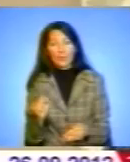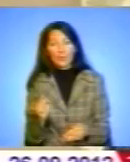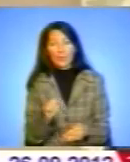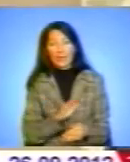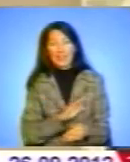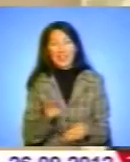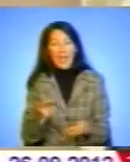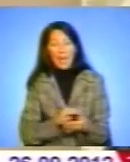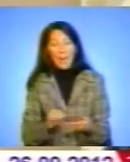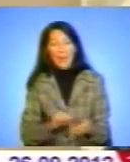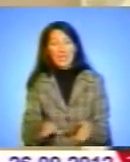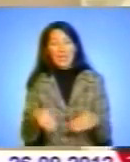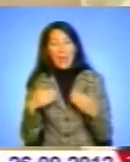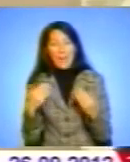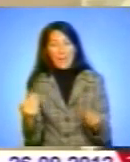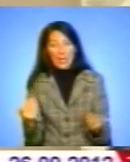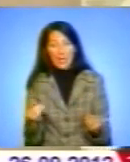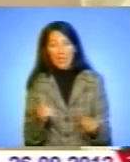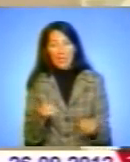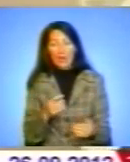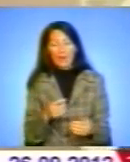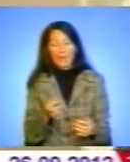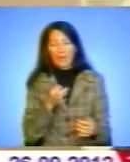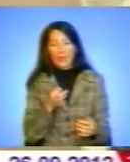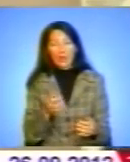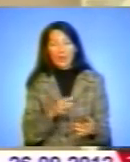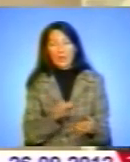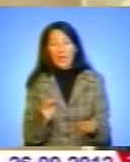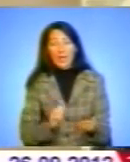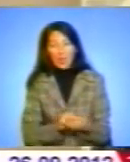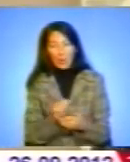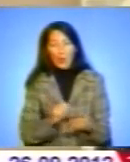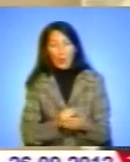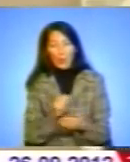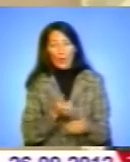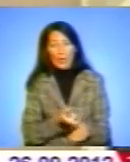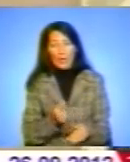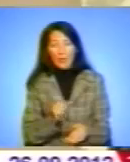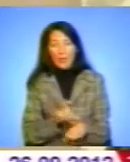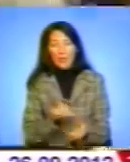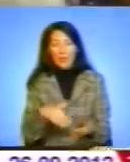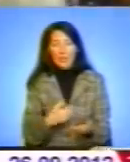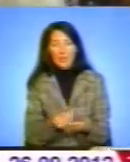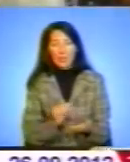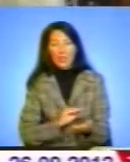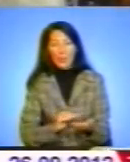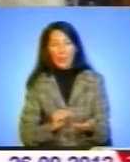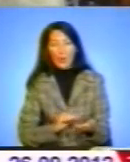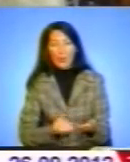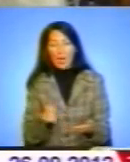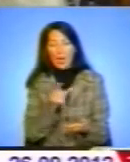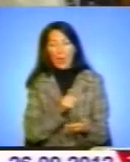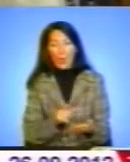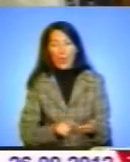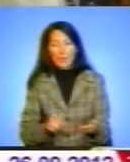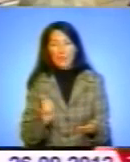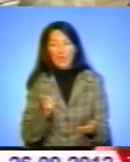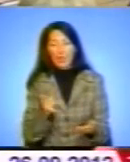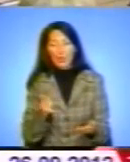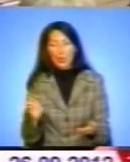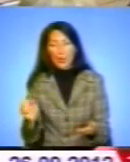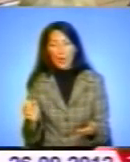не пише більше, чи у всякому разі не оприлюднює більше своєї прози. Поезії Євгена Зузуляка поклав